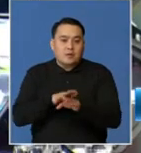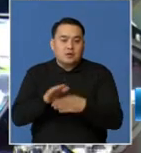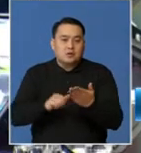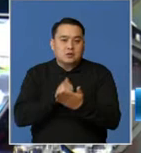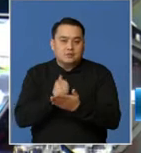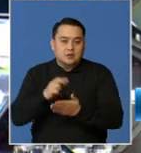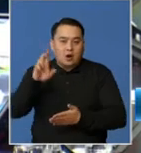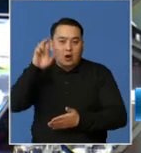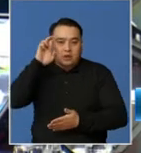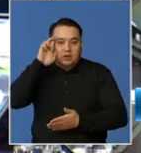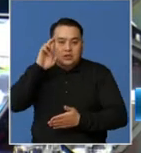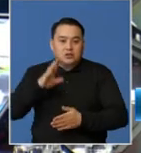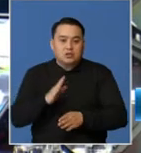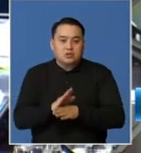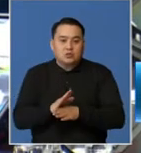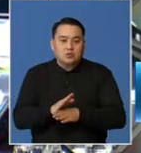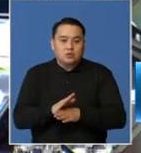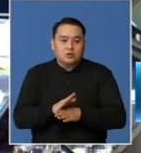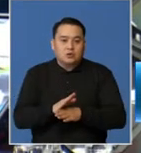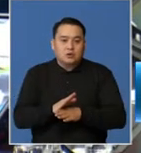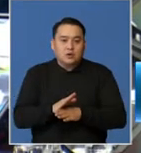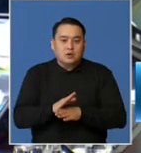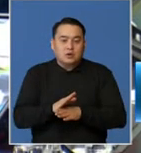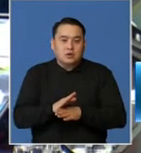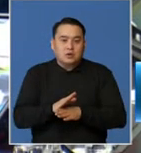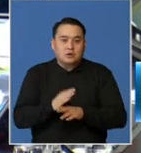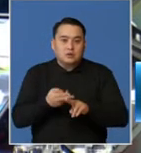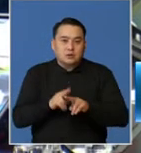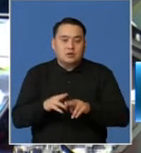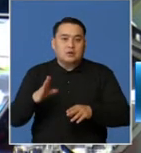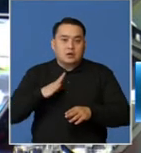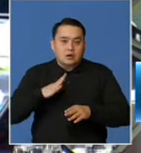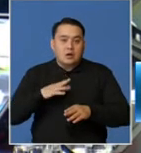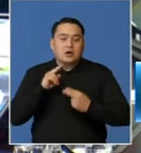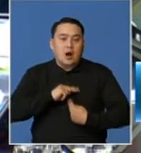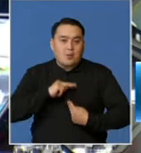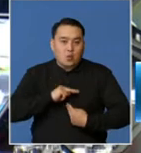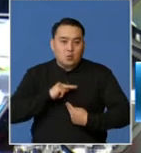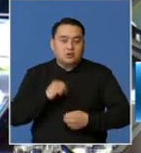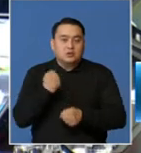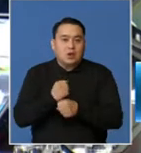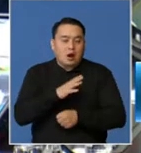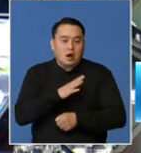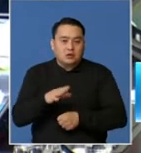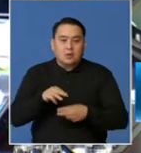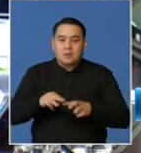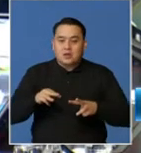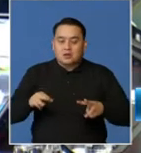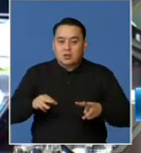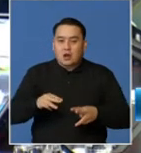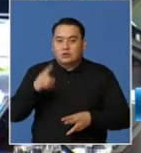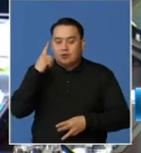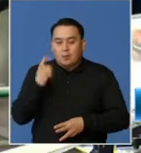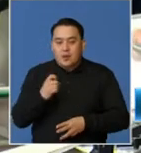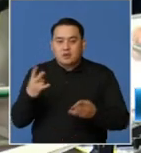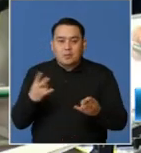вы говорили, что ситуация будет исправлена во втором. Однако год закончился, а работа так и не сделана. Министерство должно учитывать все